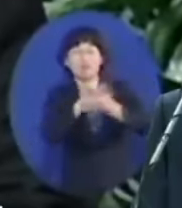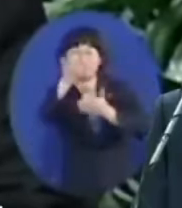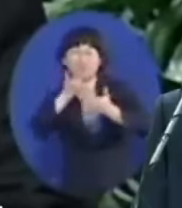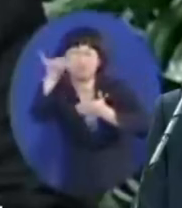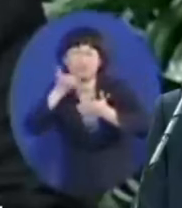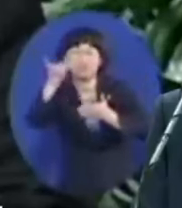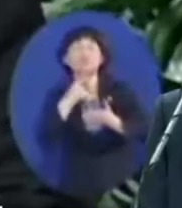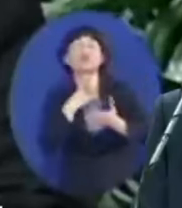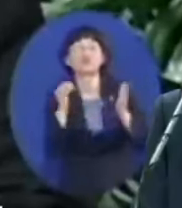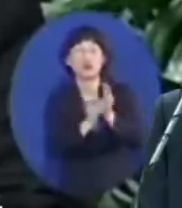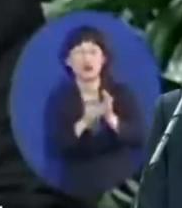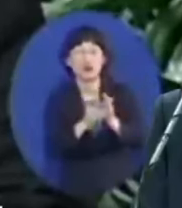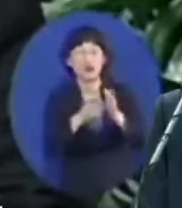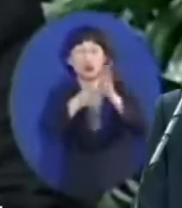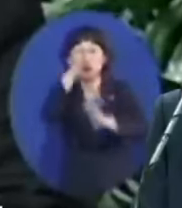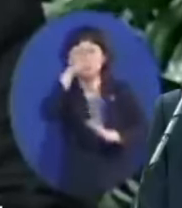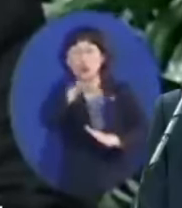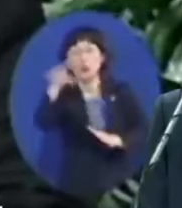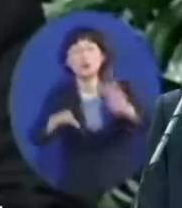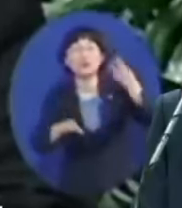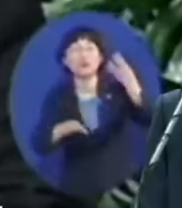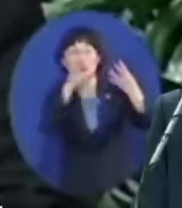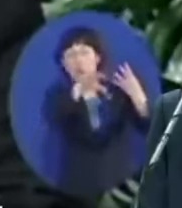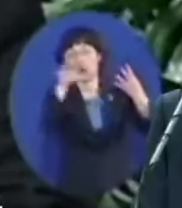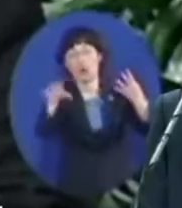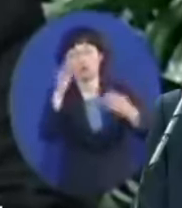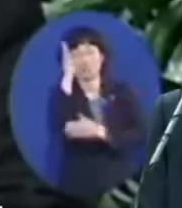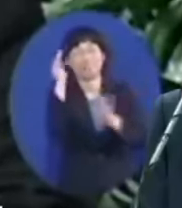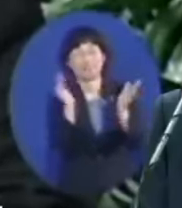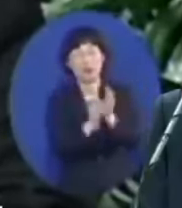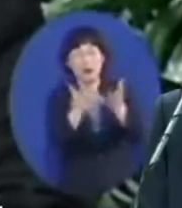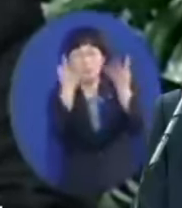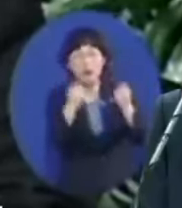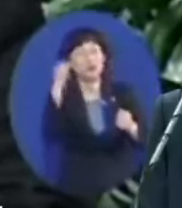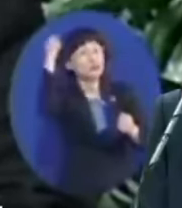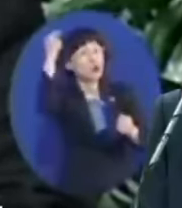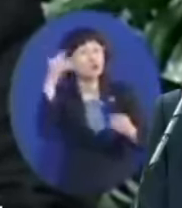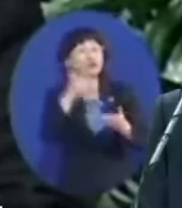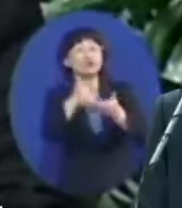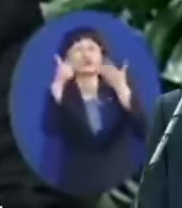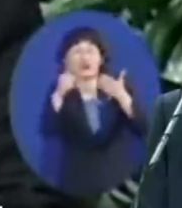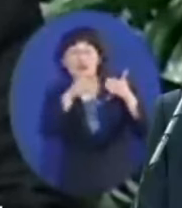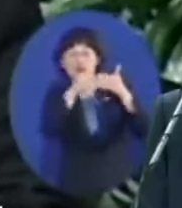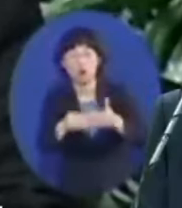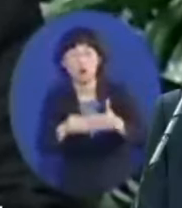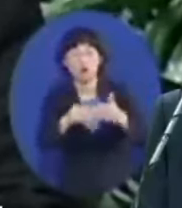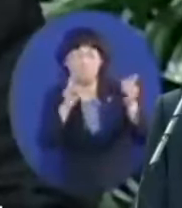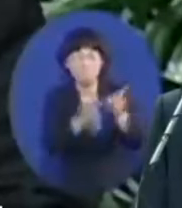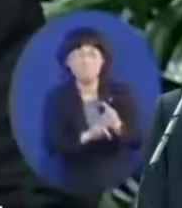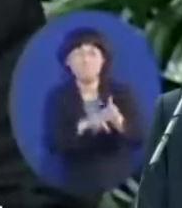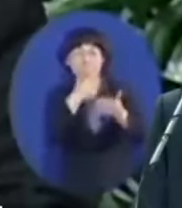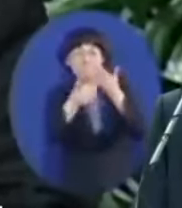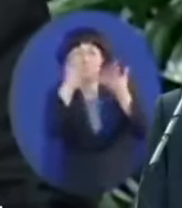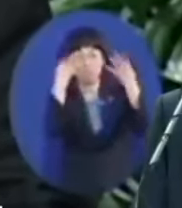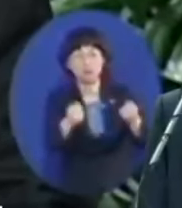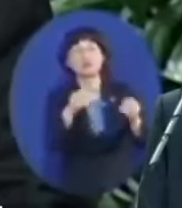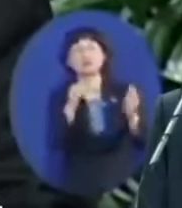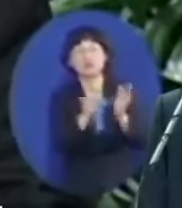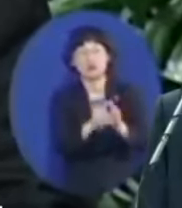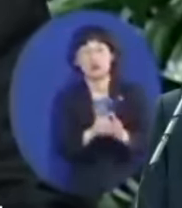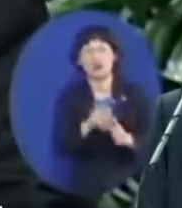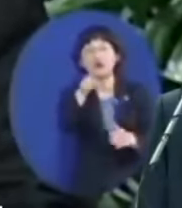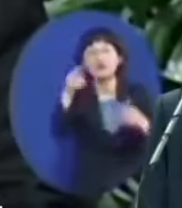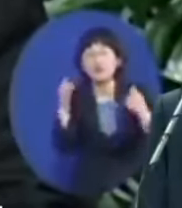도시에 집회를 400도시에서 집회를 하고 수많은 영혼을 주께로 인도하고 수많은 하나님의 기적을 체험할 수 있었던 것입니다.